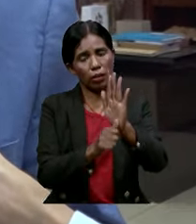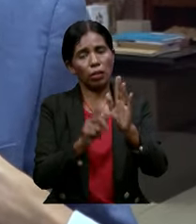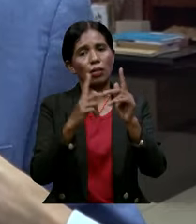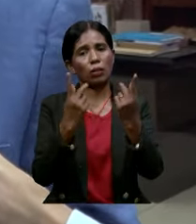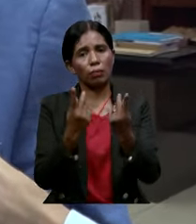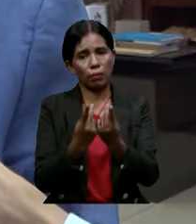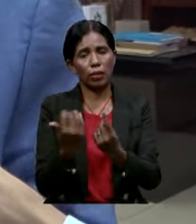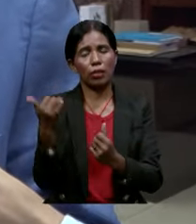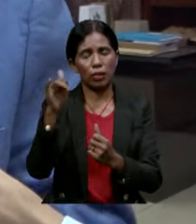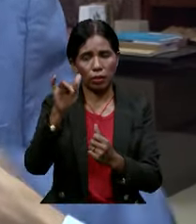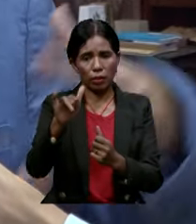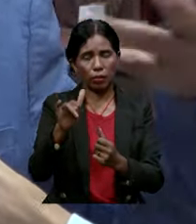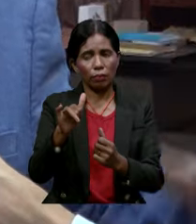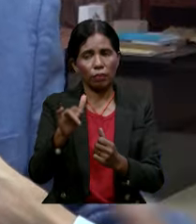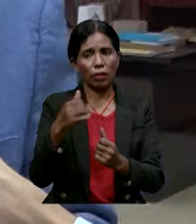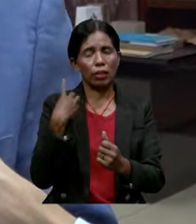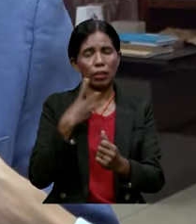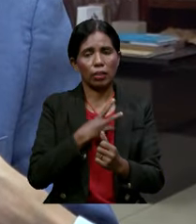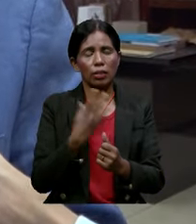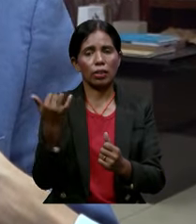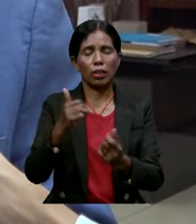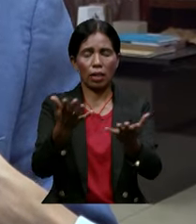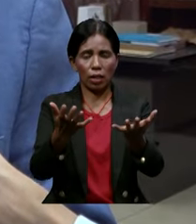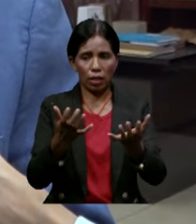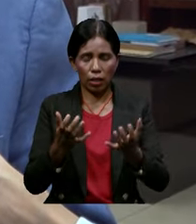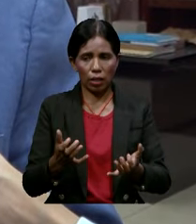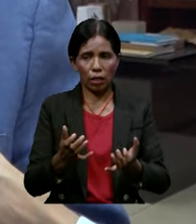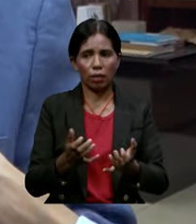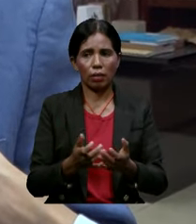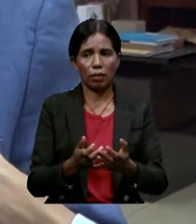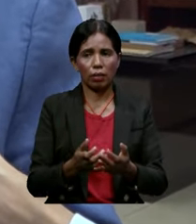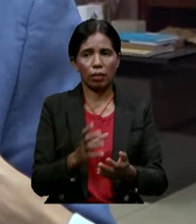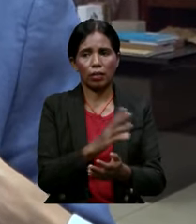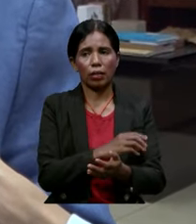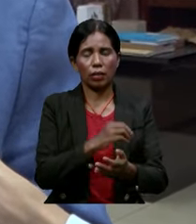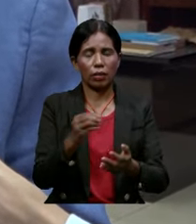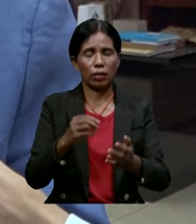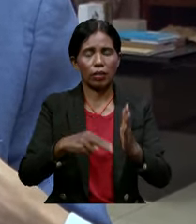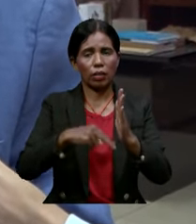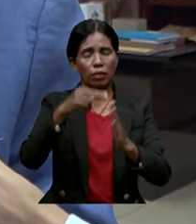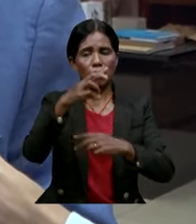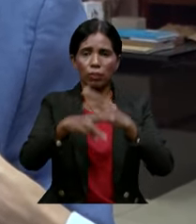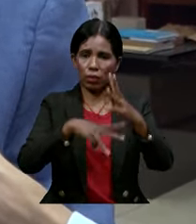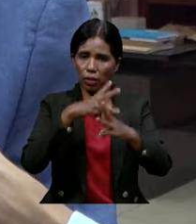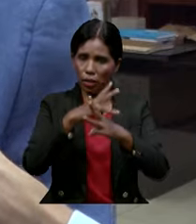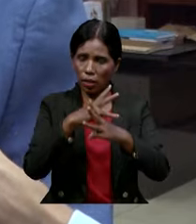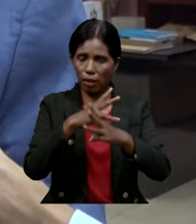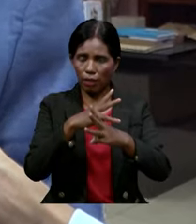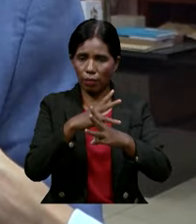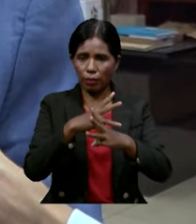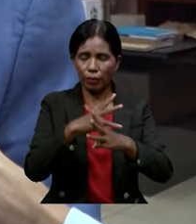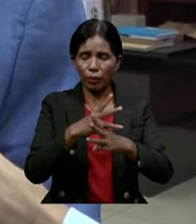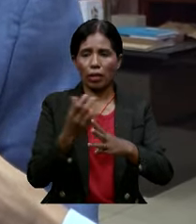Maca Italian Multi Company da level mundial nian, nebe